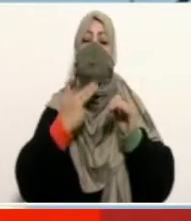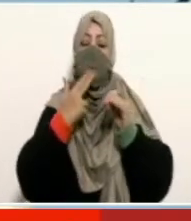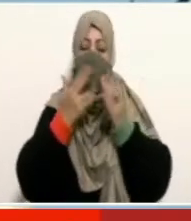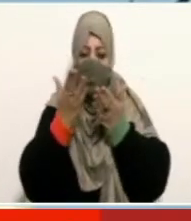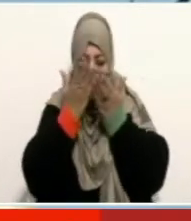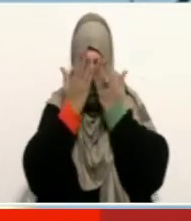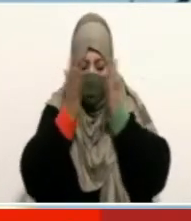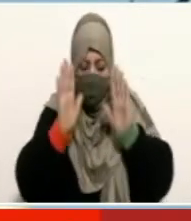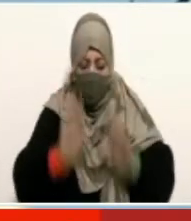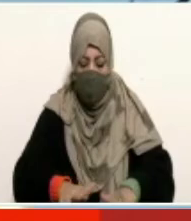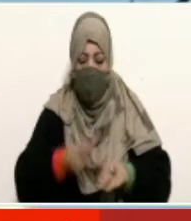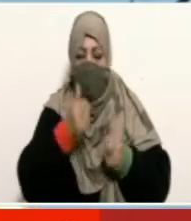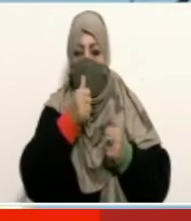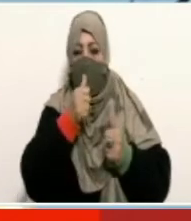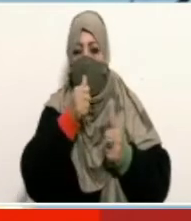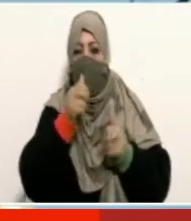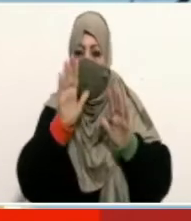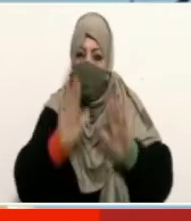الماء الكافي للغسل